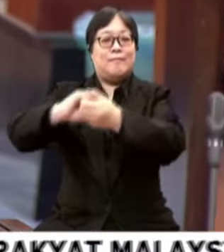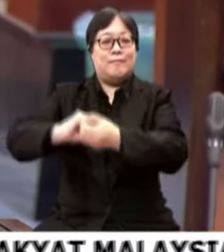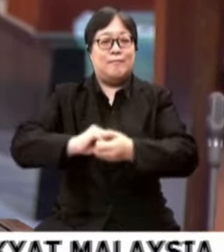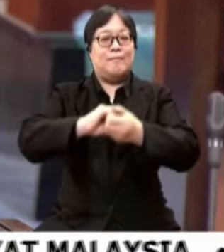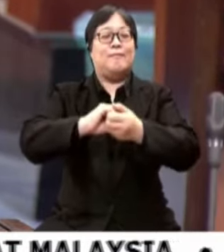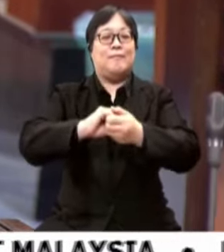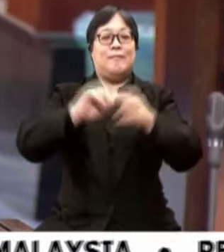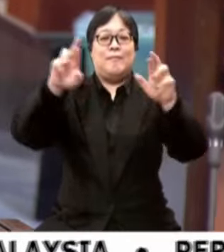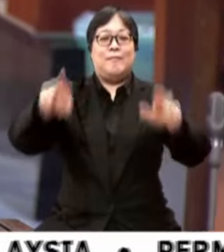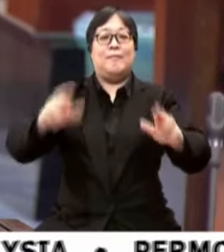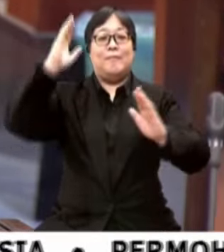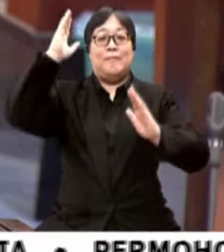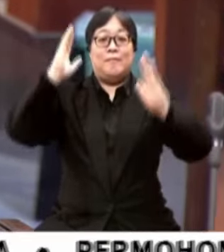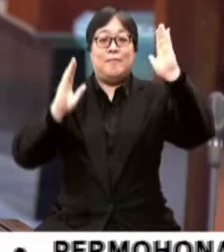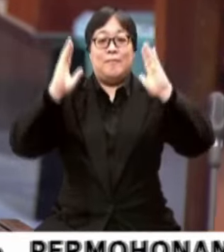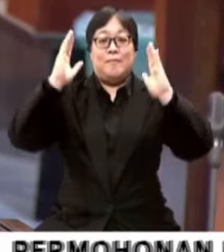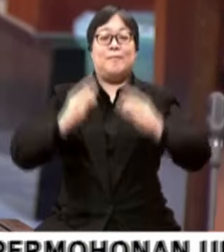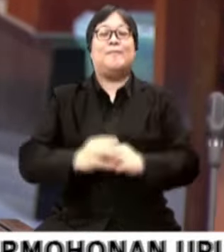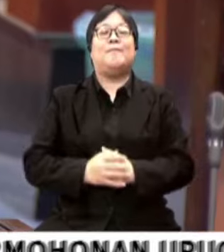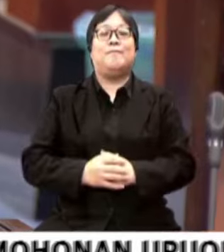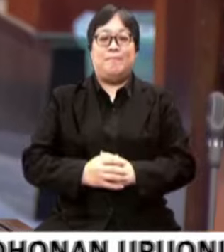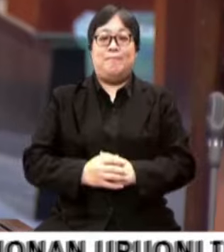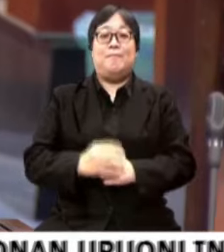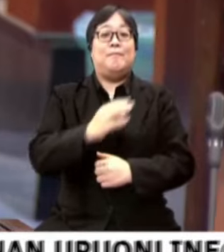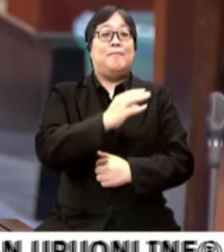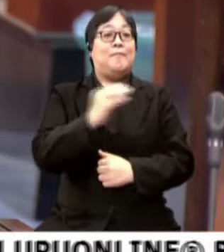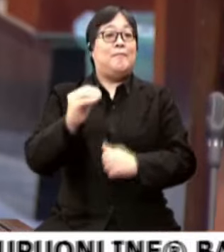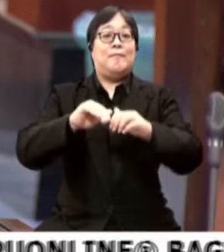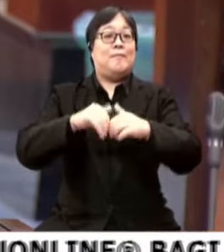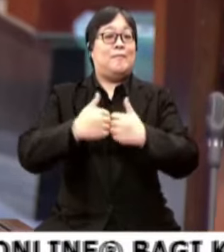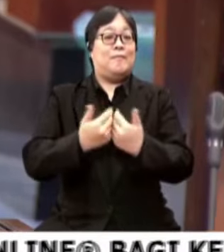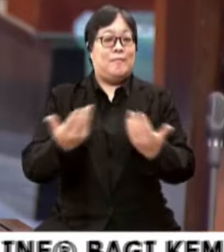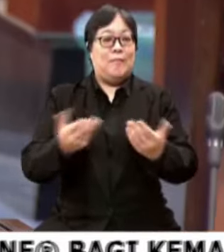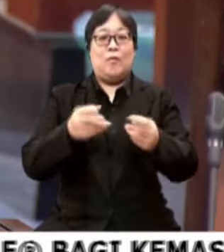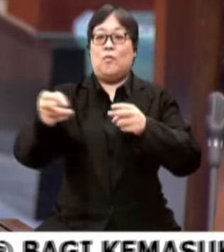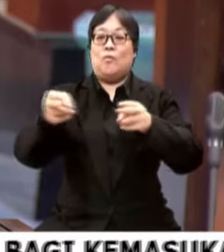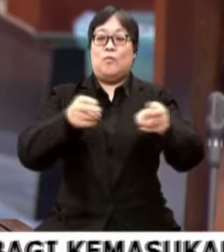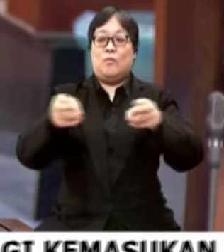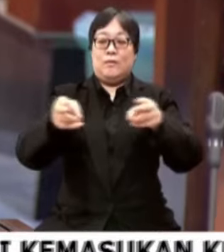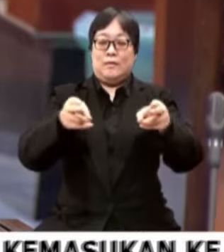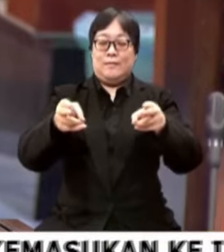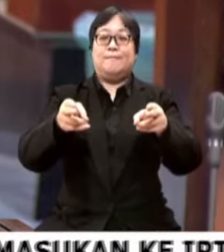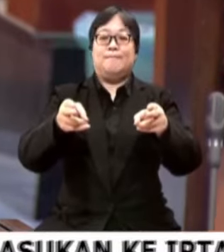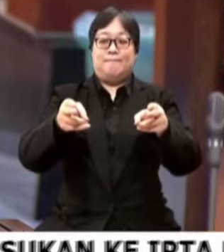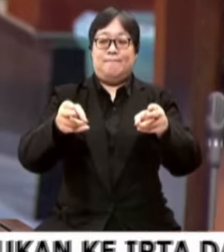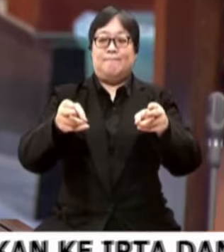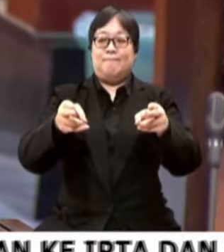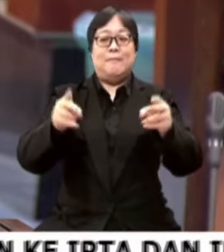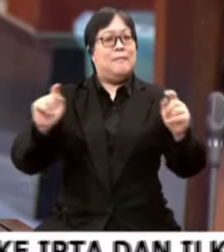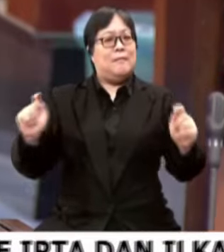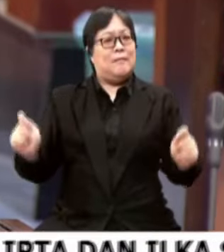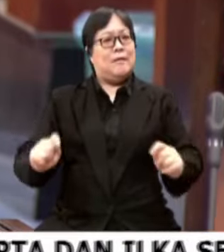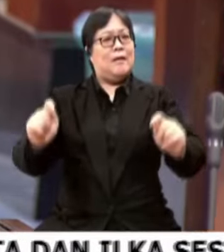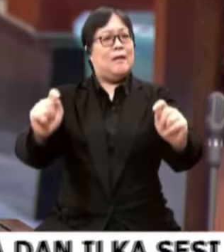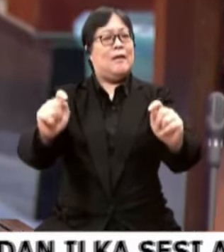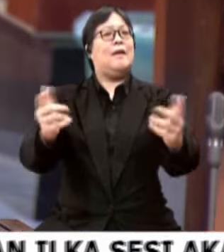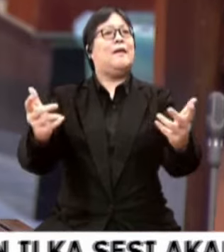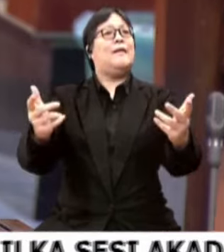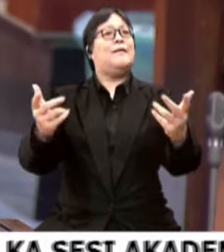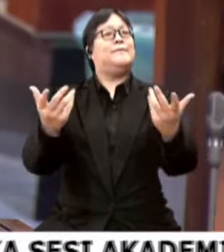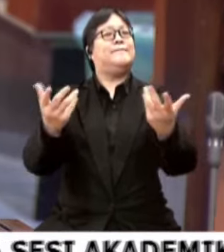kalangan rakyat Malaysia dan juga untuk tindakan-tindakan untuk